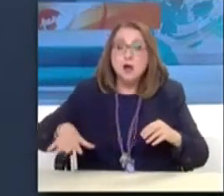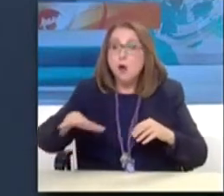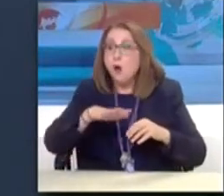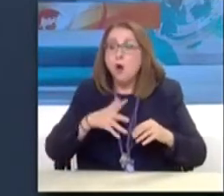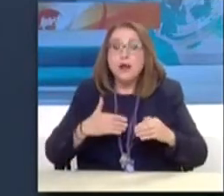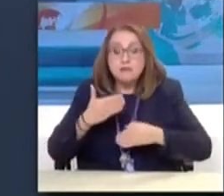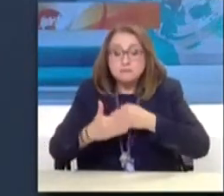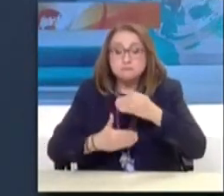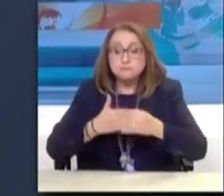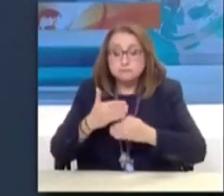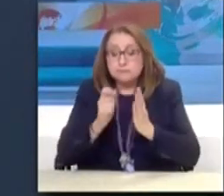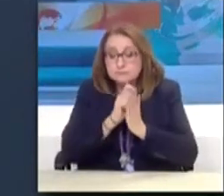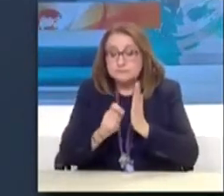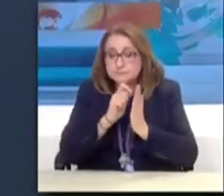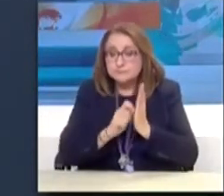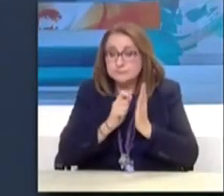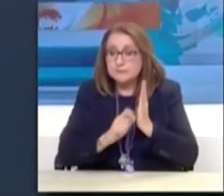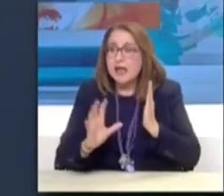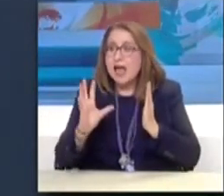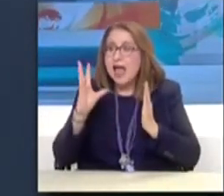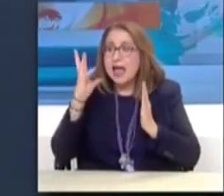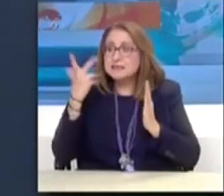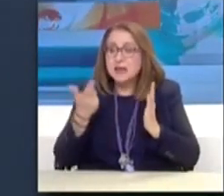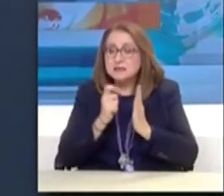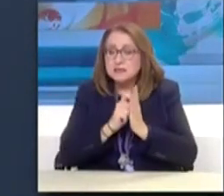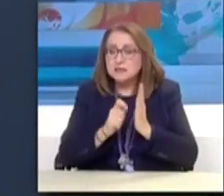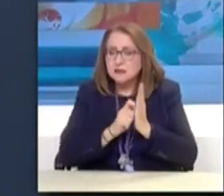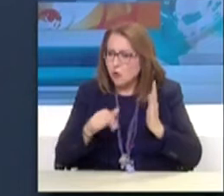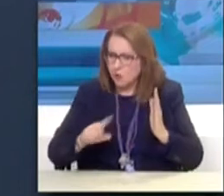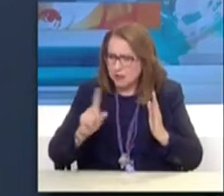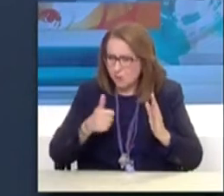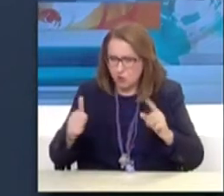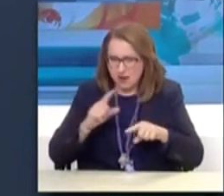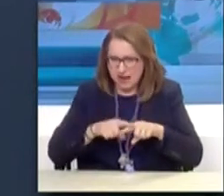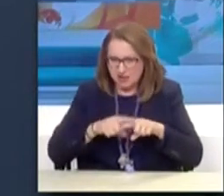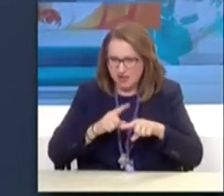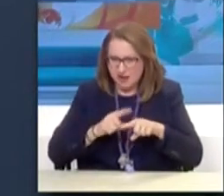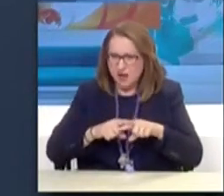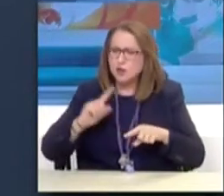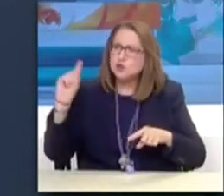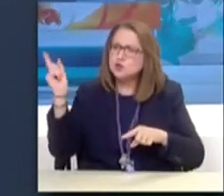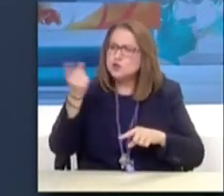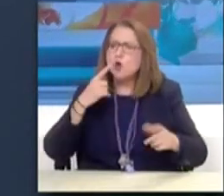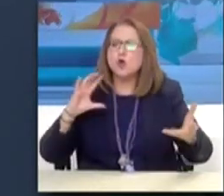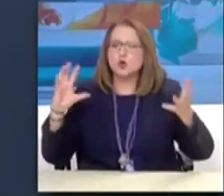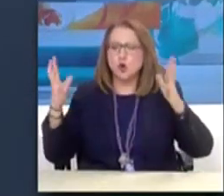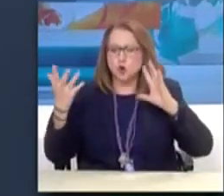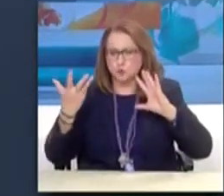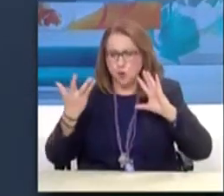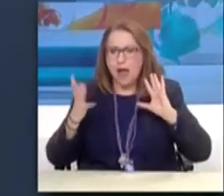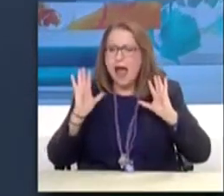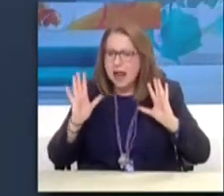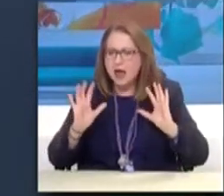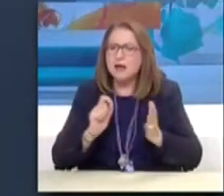σημαντικά. Και αυτό δεν είναι μόνο στην Ελλάδα. Είναι σε όλο τον κόσμο. Όπως γράφεται και στα διεθνή μέσα τις